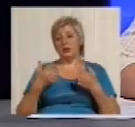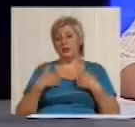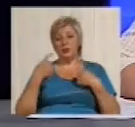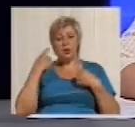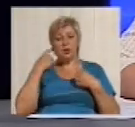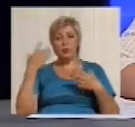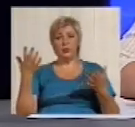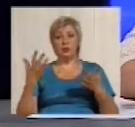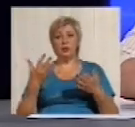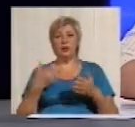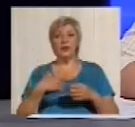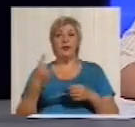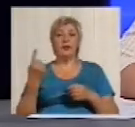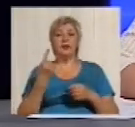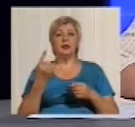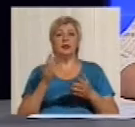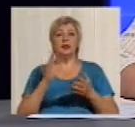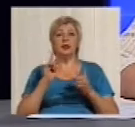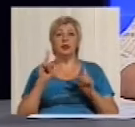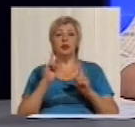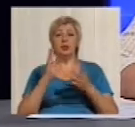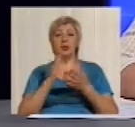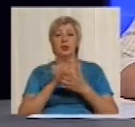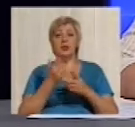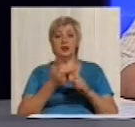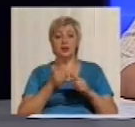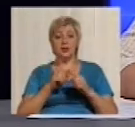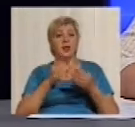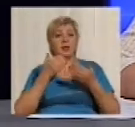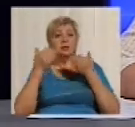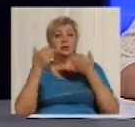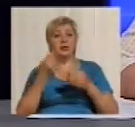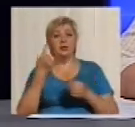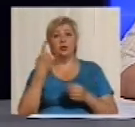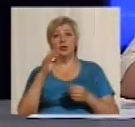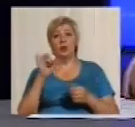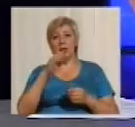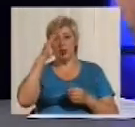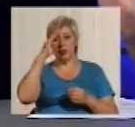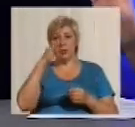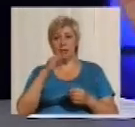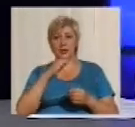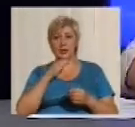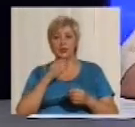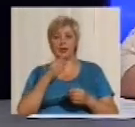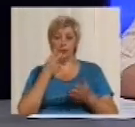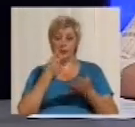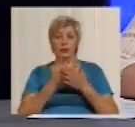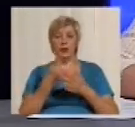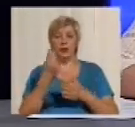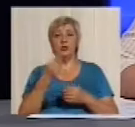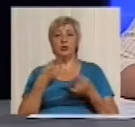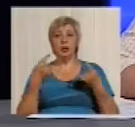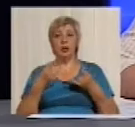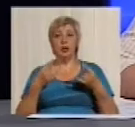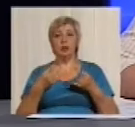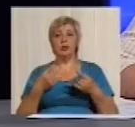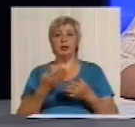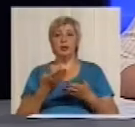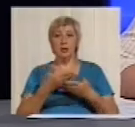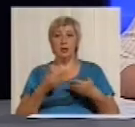це відповідь на звернення одного із батьків, яке надав Департамент гуманітарної політики міської ради. Виведіть, будь ласка, його на екран.